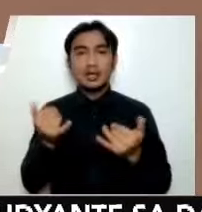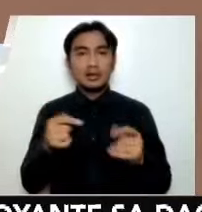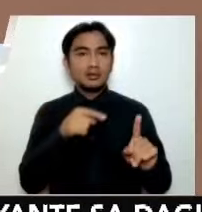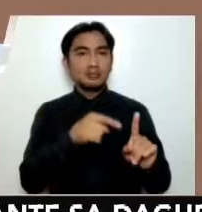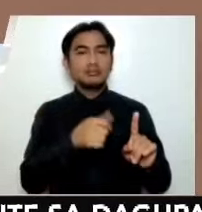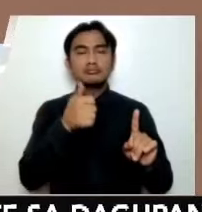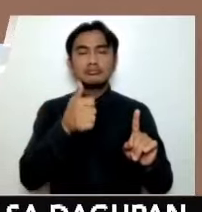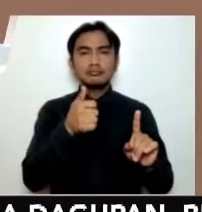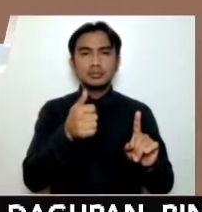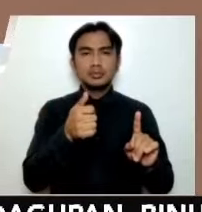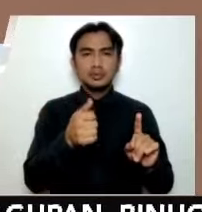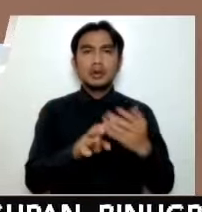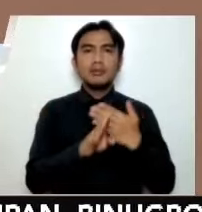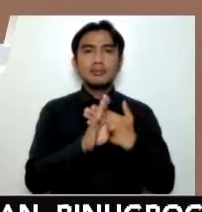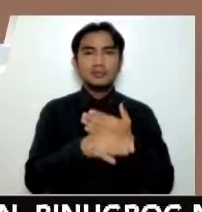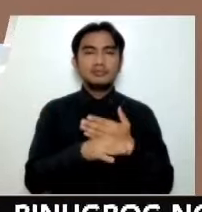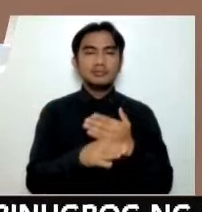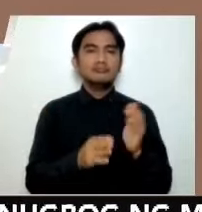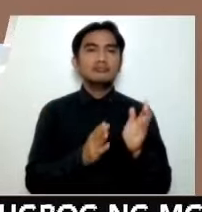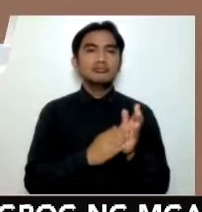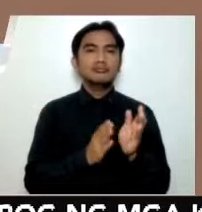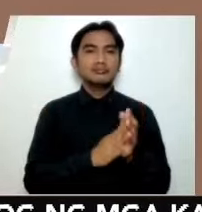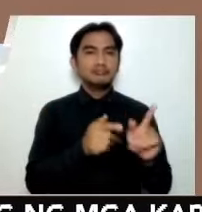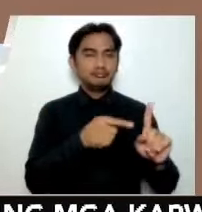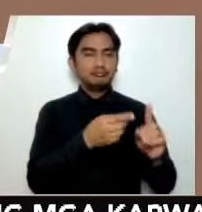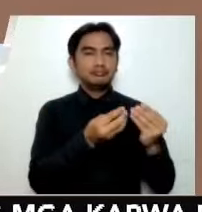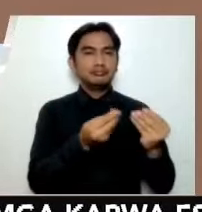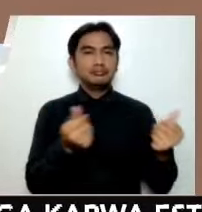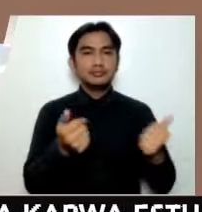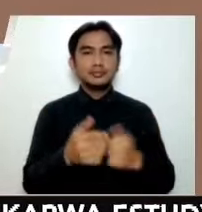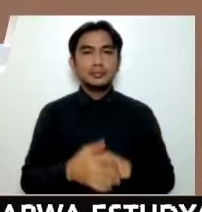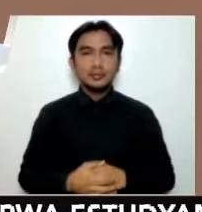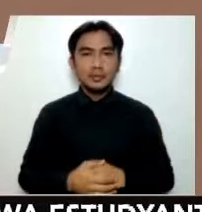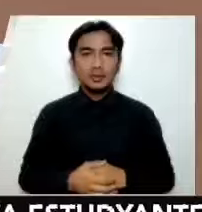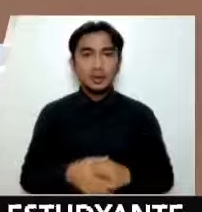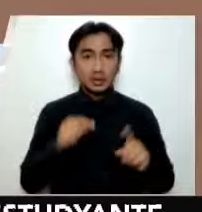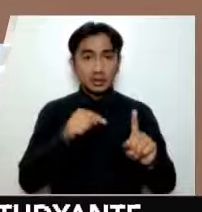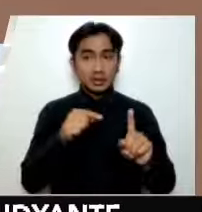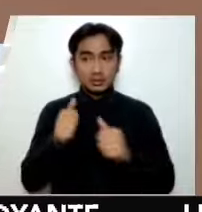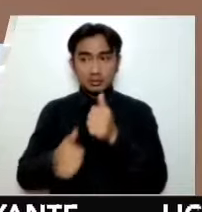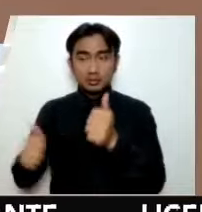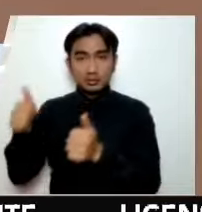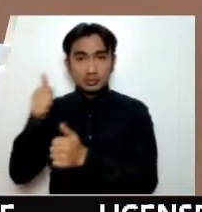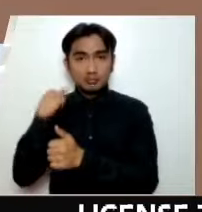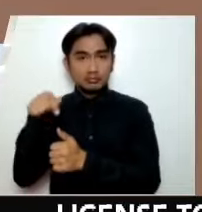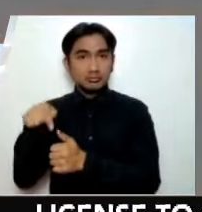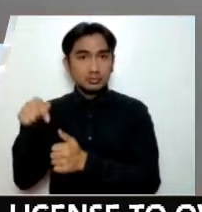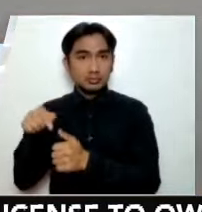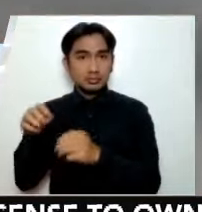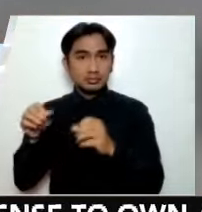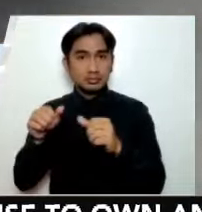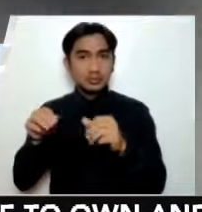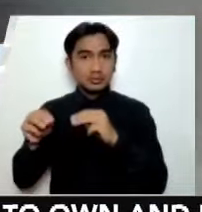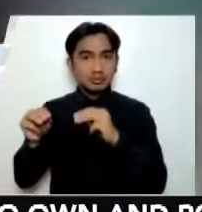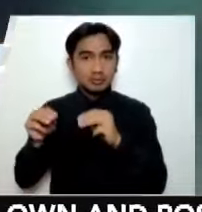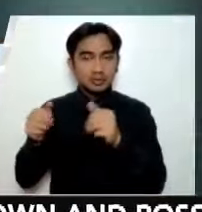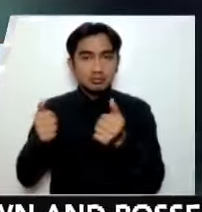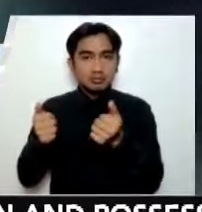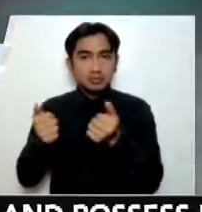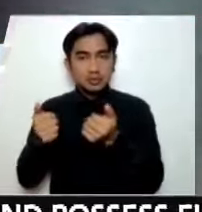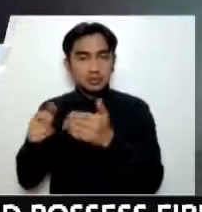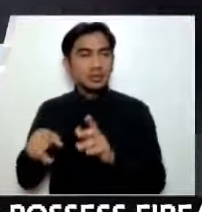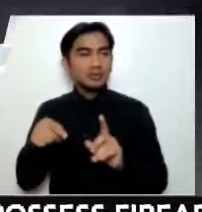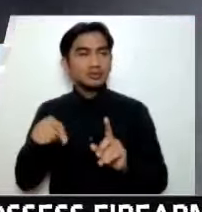Nakabalik na sa klase Nakarating na rin sa pamunuan ng eskwelahan ng nangyari tumanggi silang magpa-interview pero tiniyak